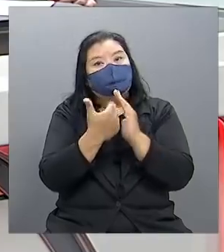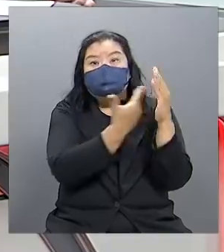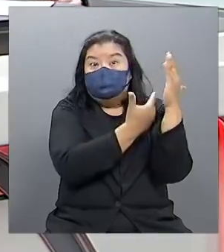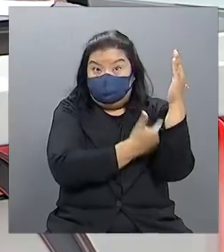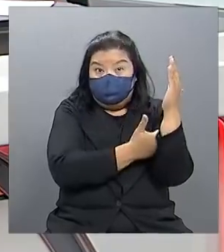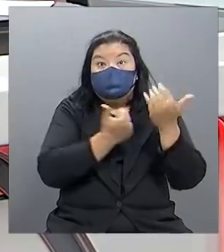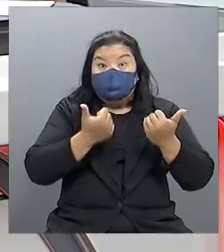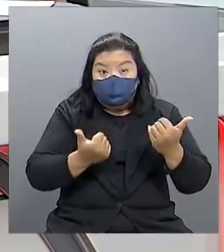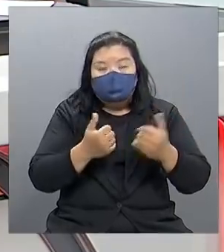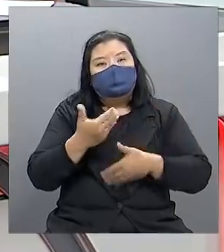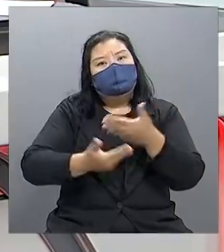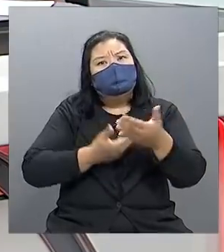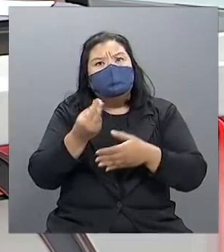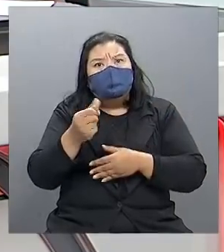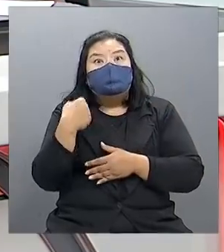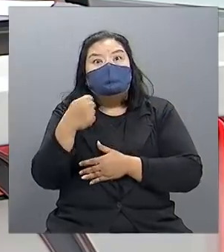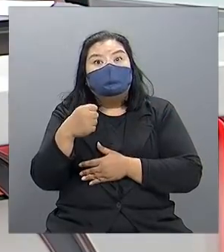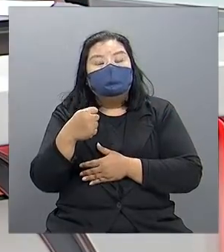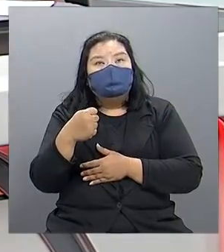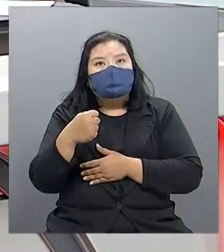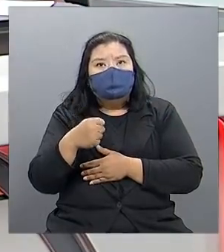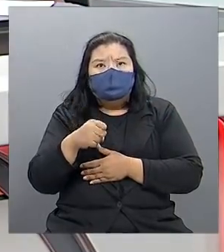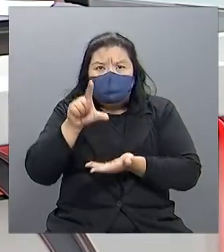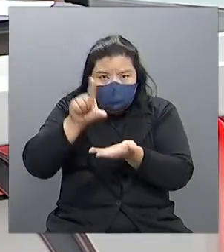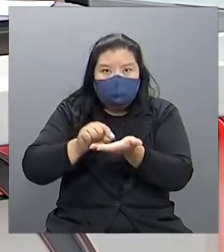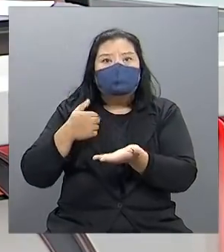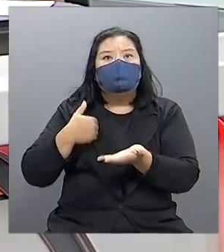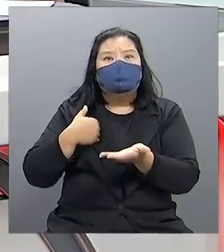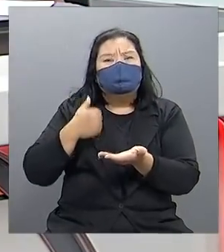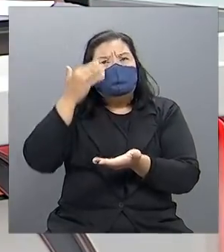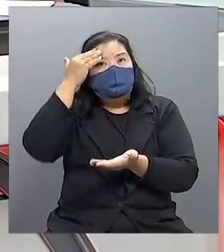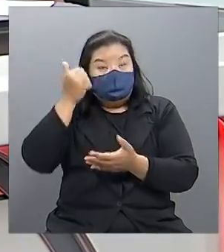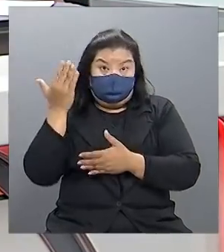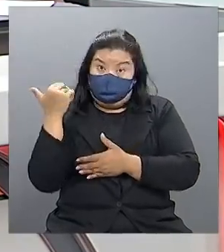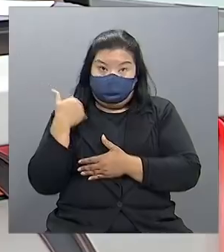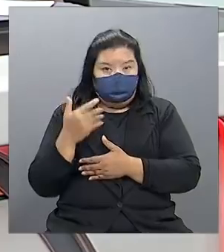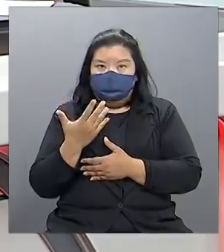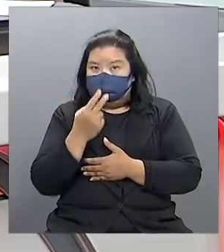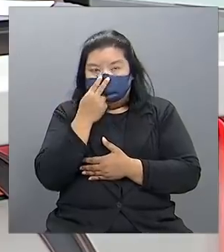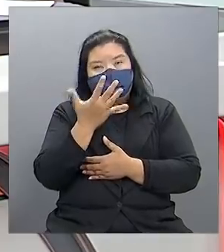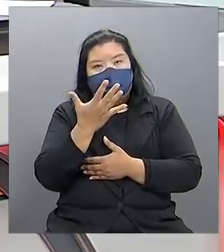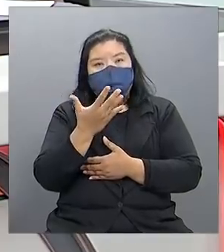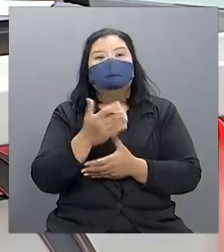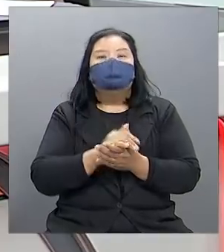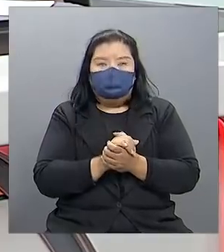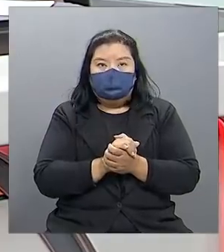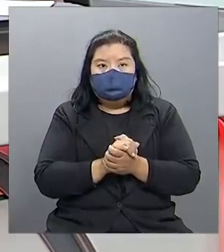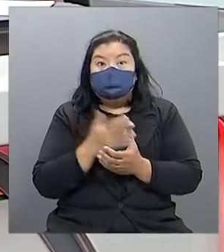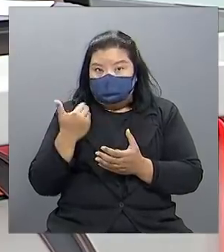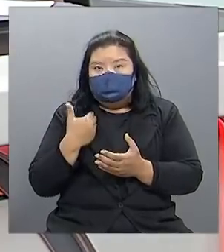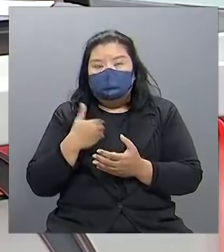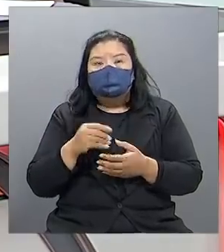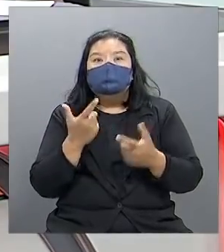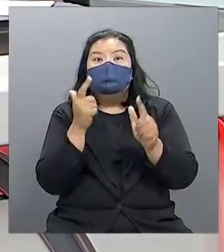มากถึง10 บาทต่อใบค่ะเป็นราคาที่ไม่ค่อยจะลดลงแบบนี้ให้เห็นนะคะ รวมชุดก็ยังคงมีอยู่ราคาก็ถูก